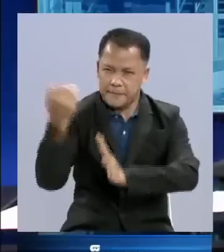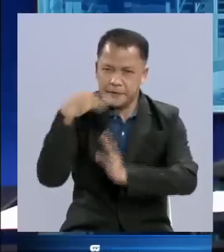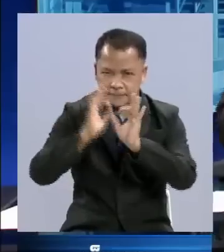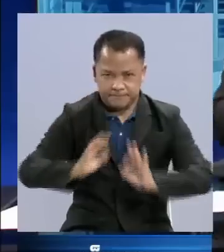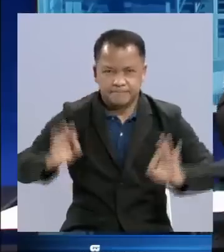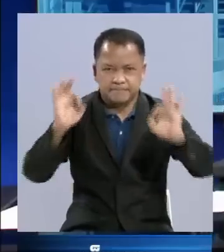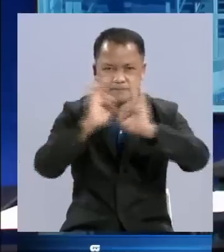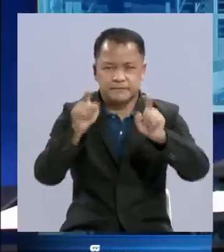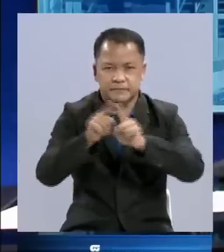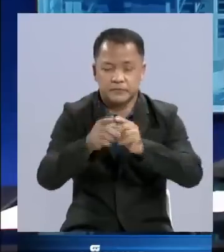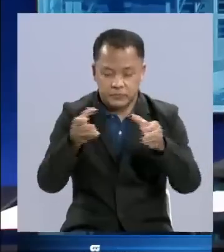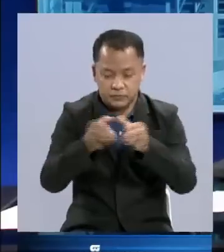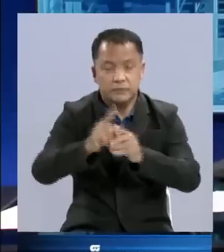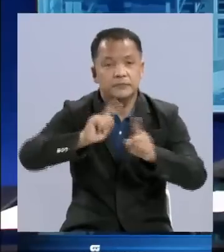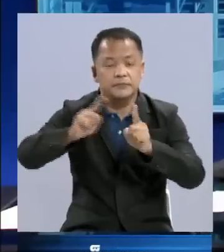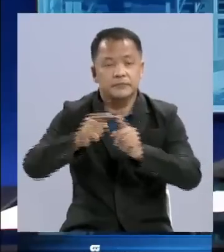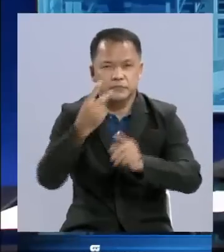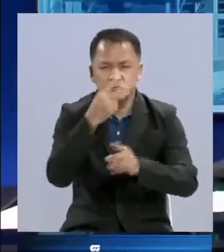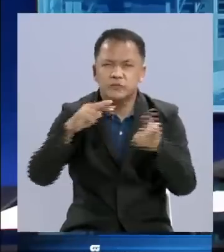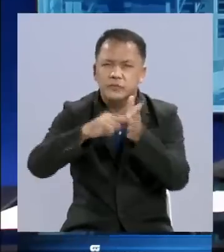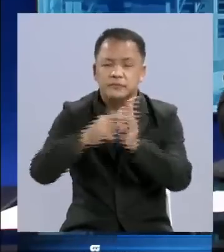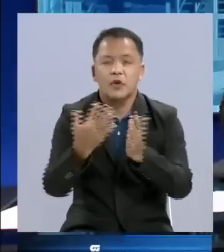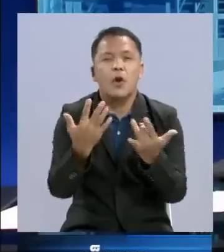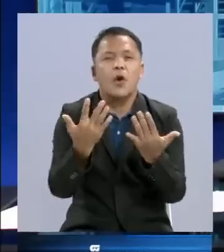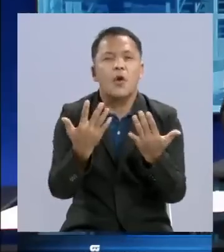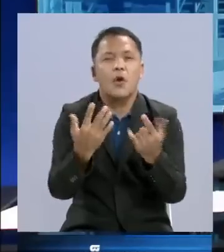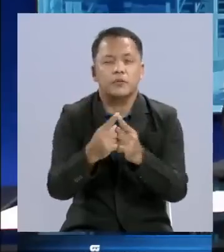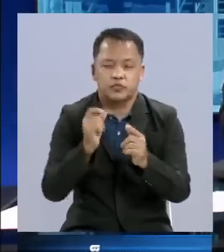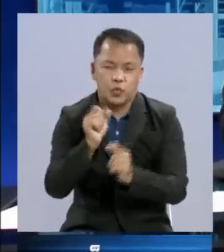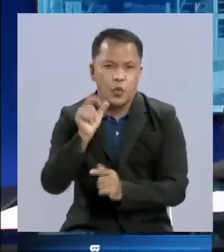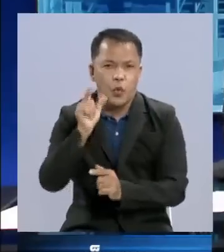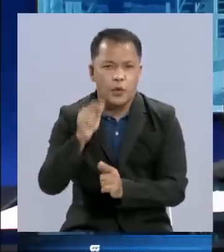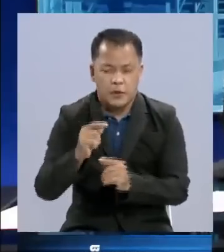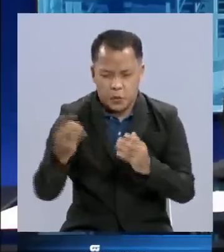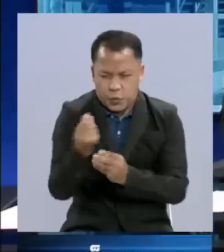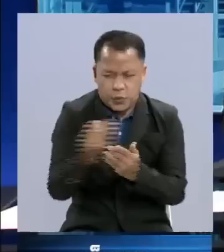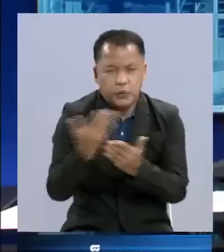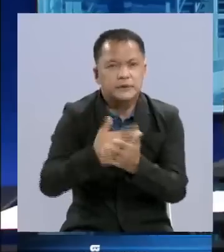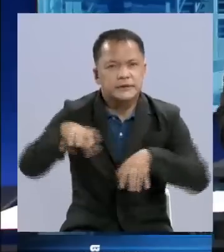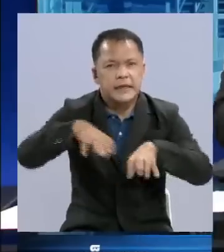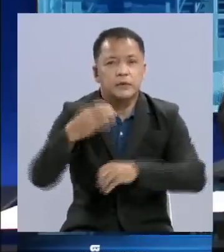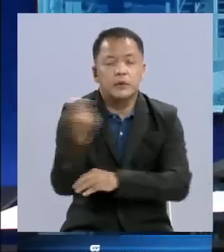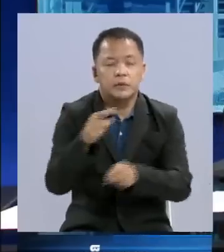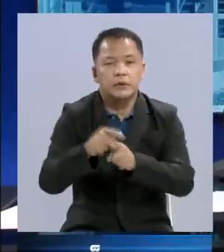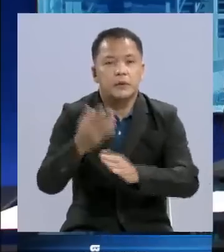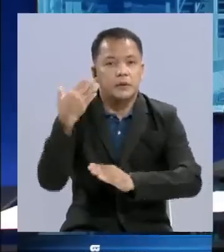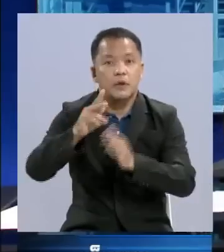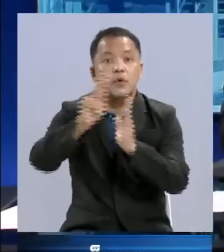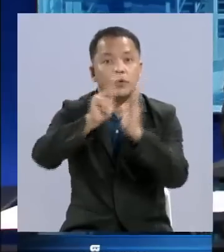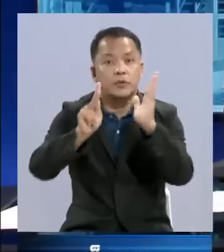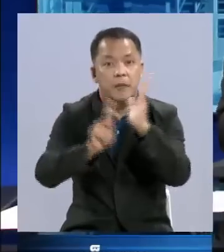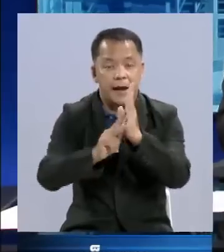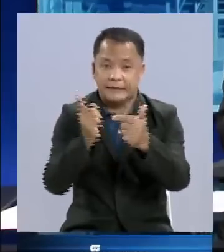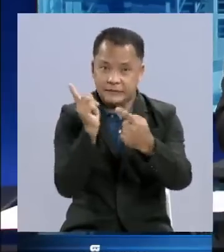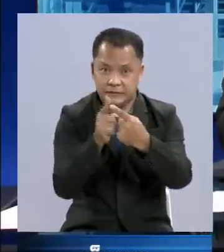ำคัญที่ทำให้คดีต่างๆมันดูเหมือนว่าเดี๋ยวจะถูกเร่งสางให้ไวมากขึ้นเพราะว่าตั้งแต่มีกฎหมายฉบับ